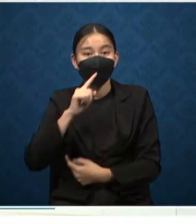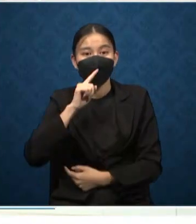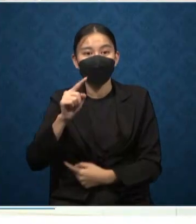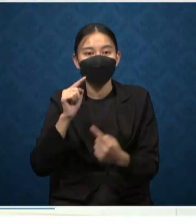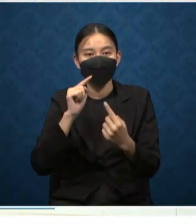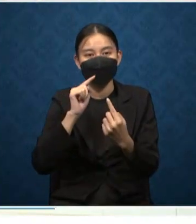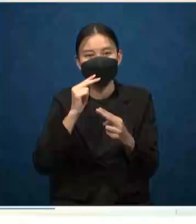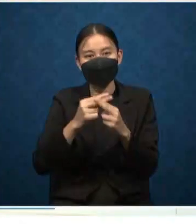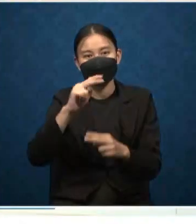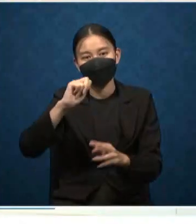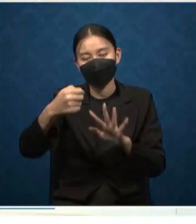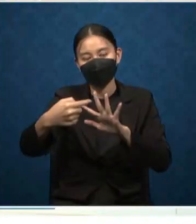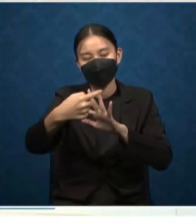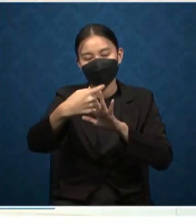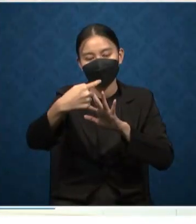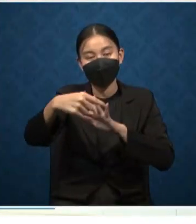รับก้สลาพพัฏ